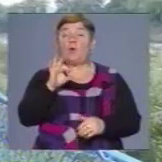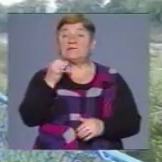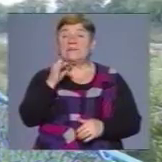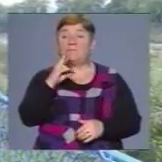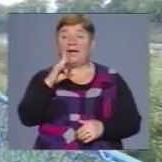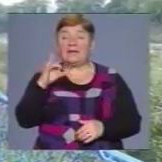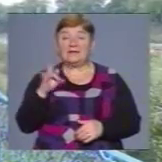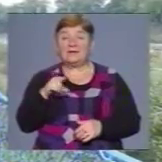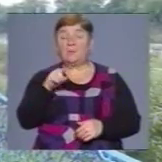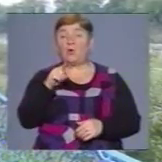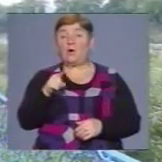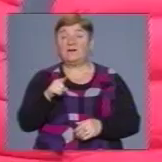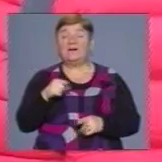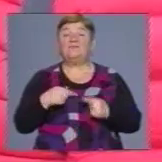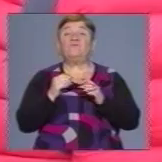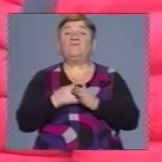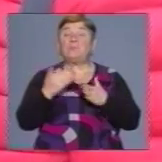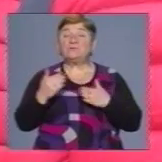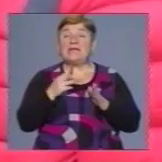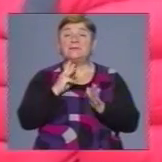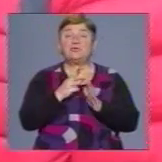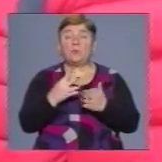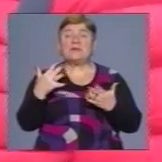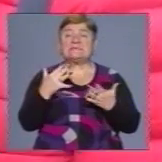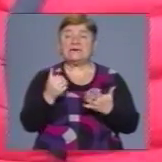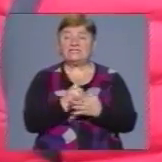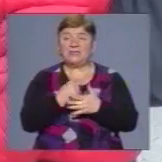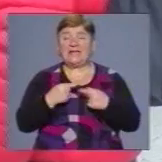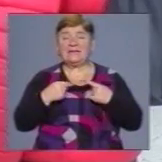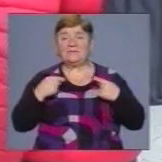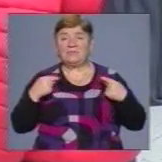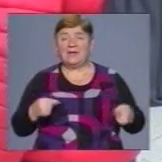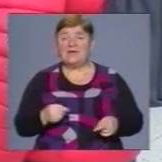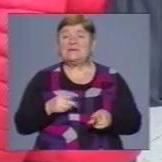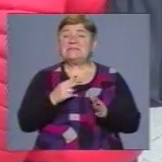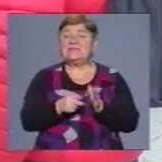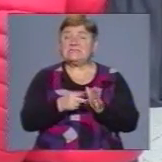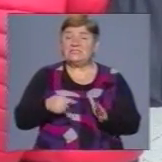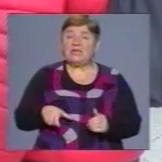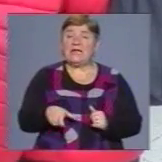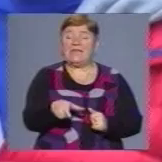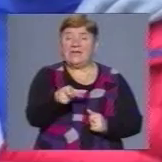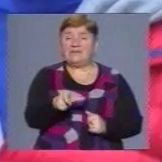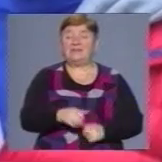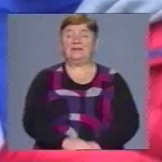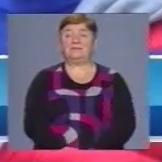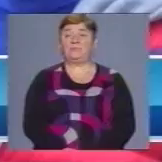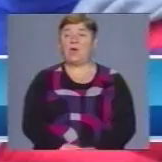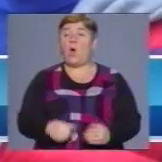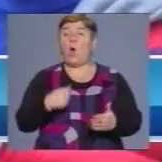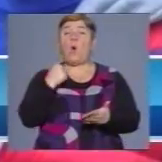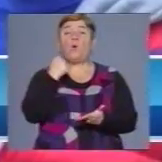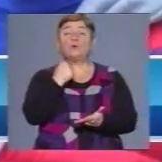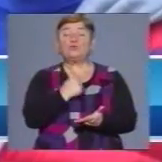Недбаєв працював понад 3 роки. За його словами, для зйомок знайшли партнерів у Швейцарії, де половина залізничних ліній – вузькоколійки. Основний